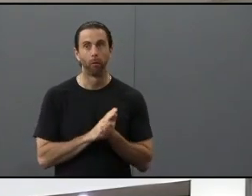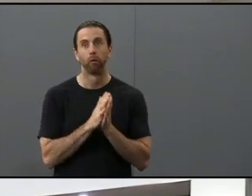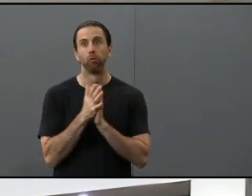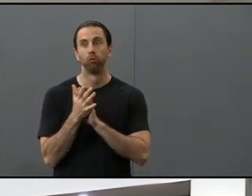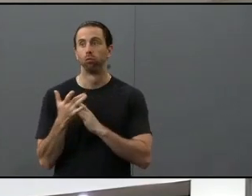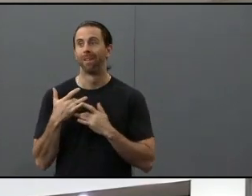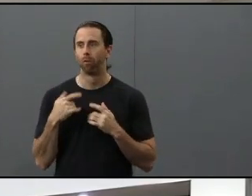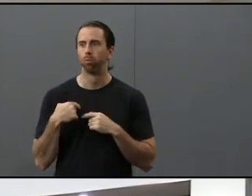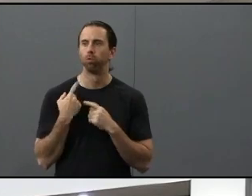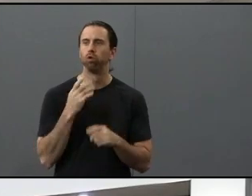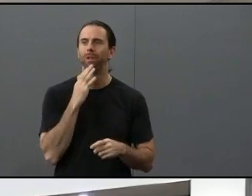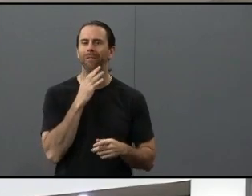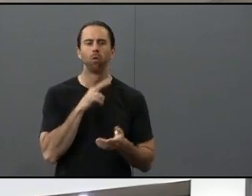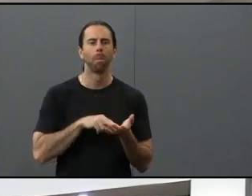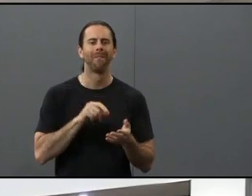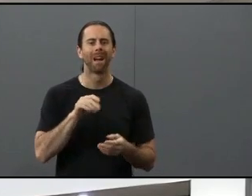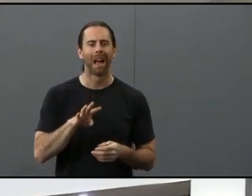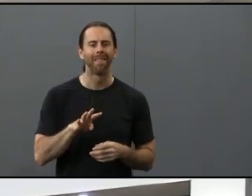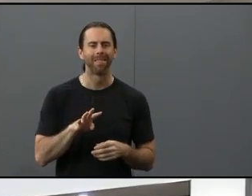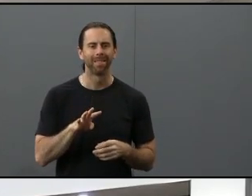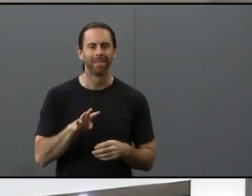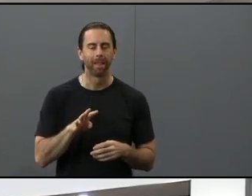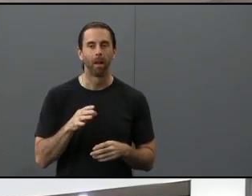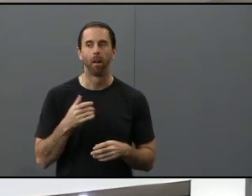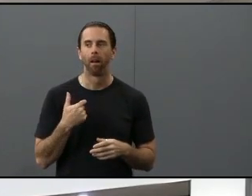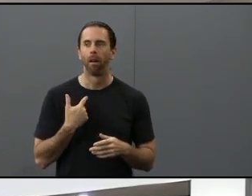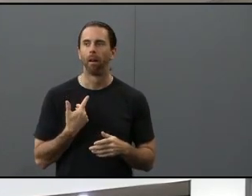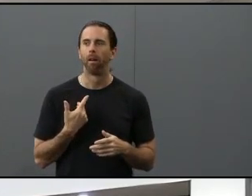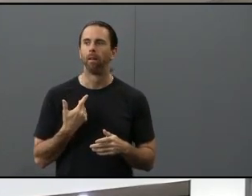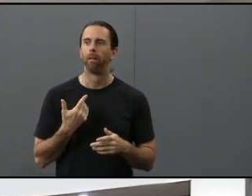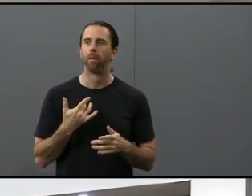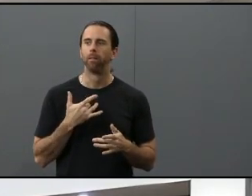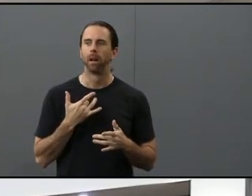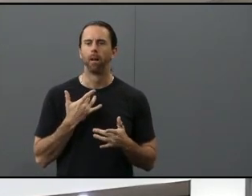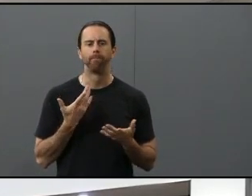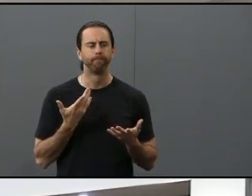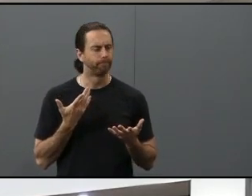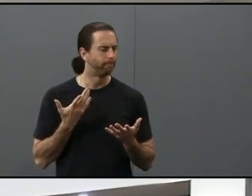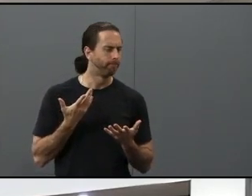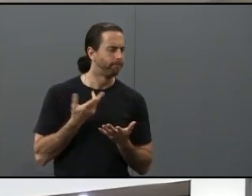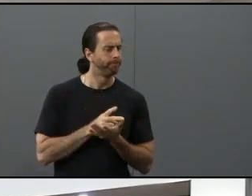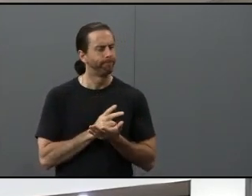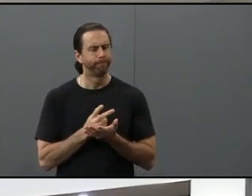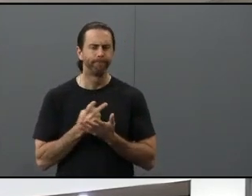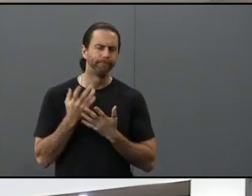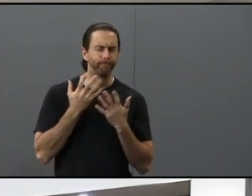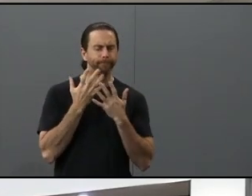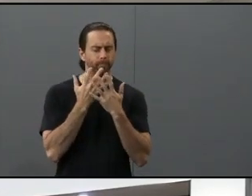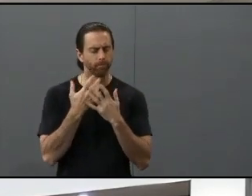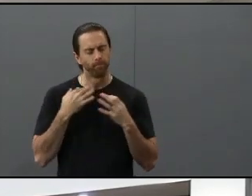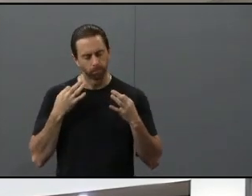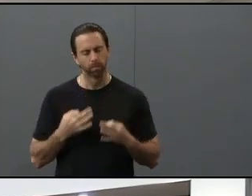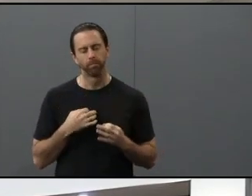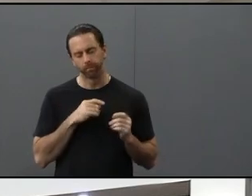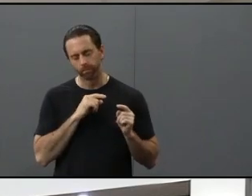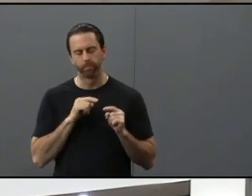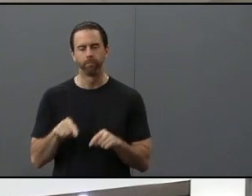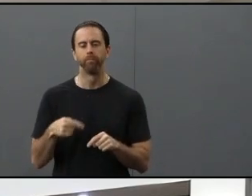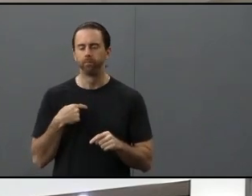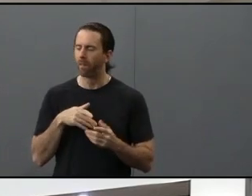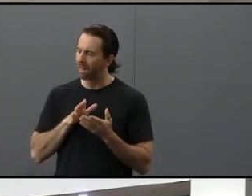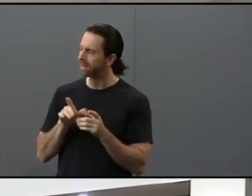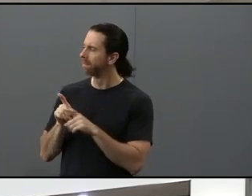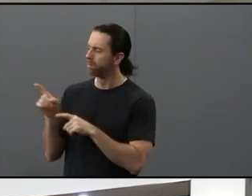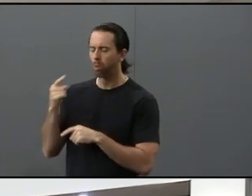l'avoue depuis janvier 2024 la raison de nos tourments et insom nous avons décidé de venir nous présenter à vous car nous